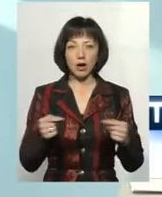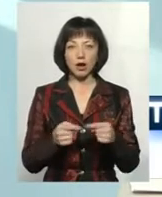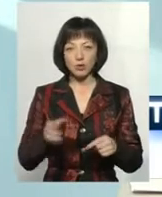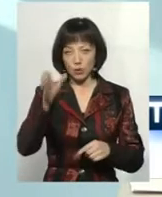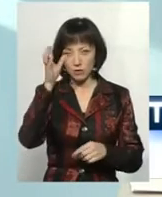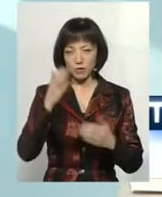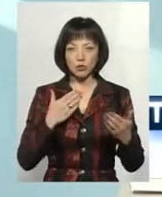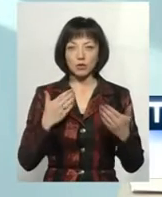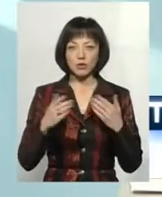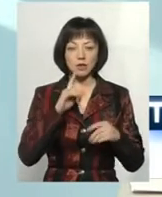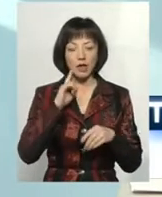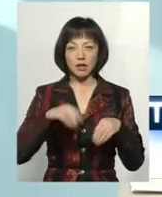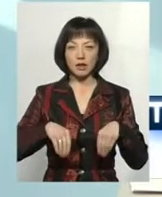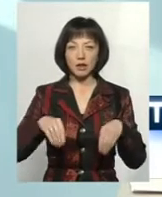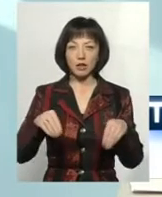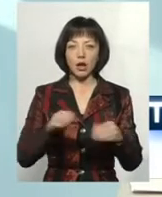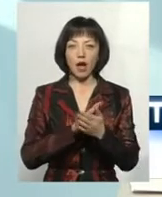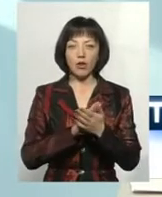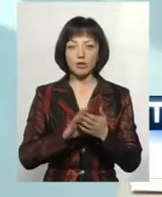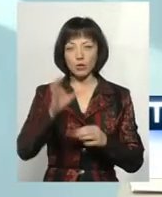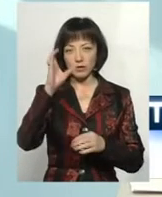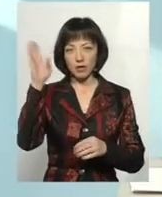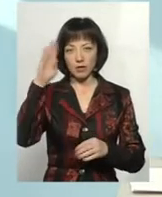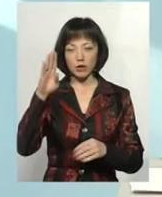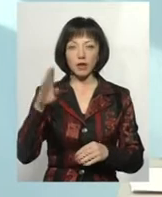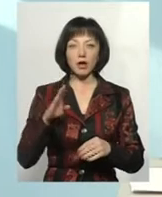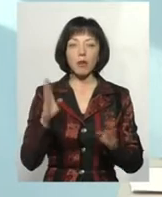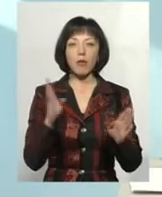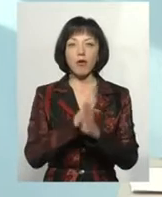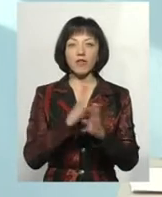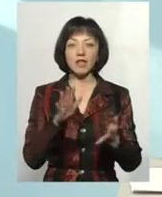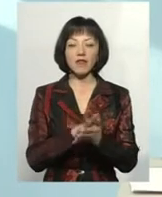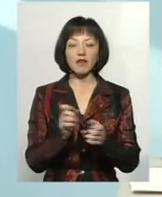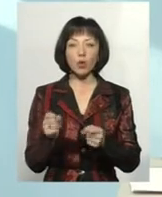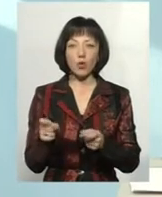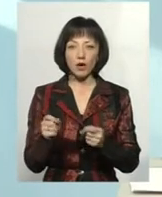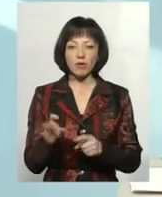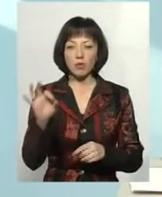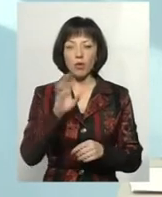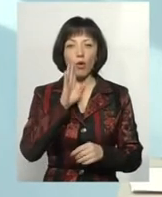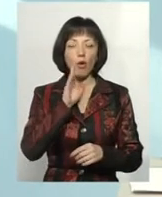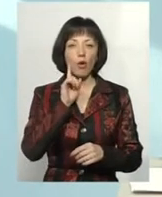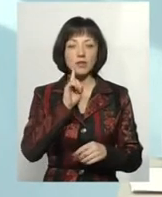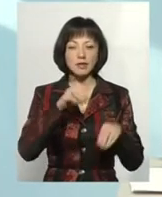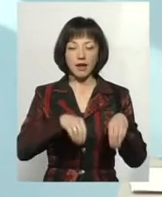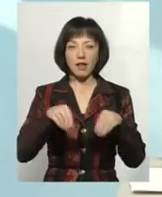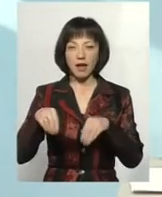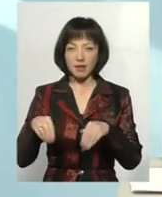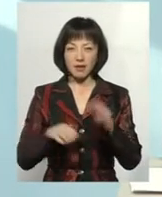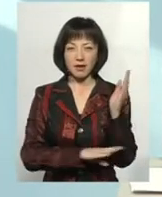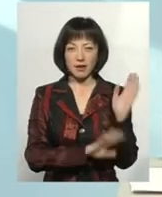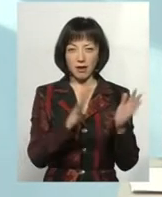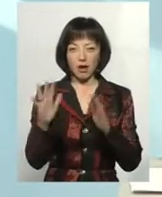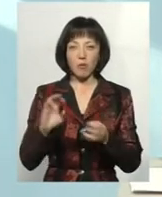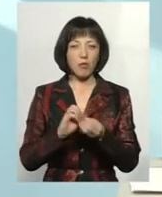освіта стосується зелених насаджень, екологічної освіти, води, повітря і відходів. І щодо озеленення, ну, звичайно, є велика проблема